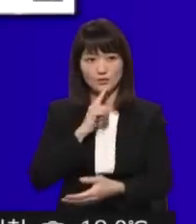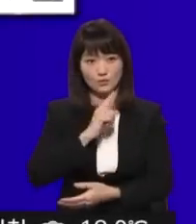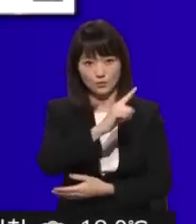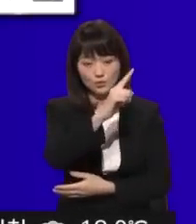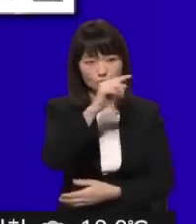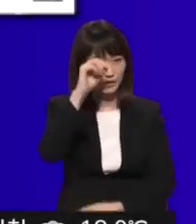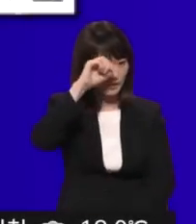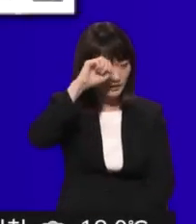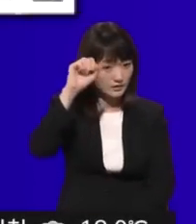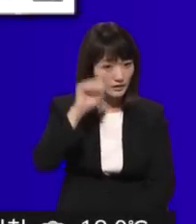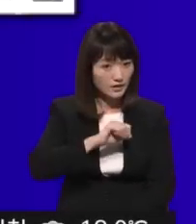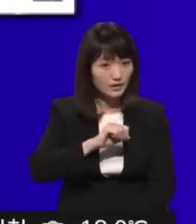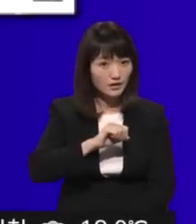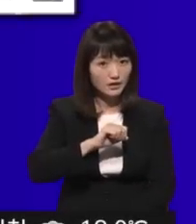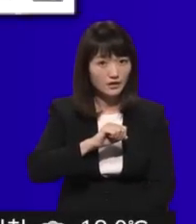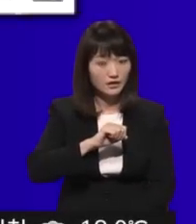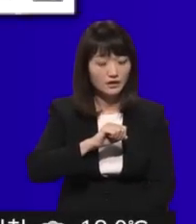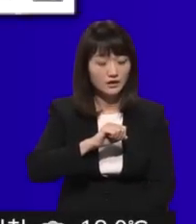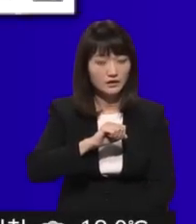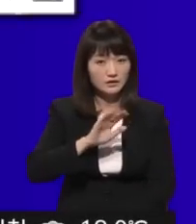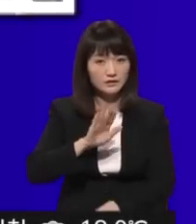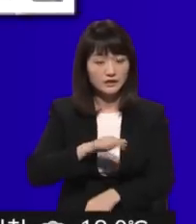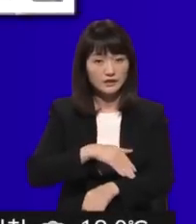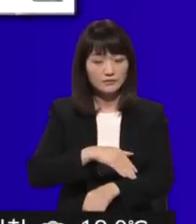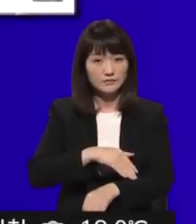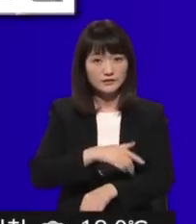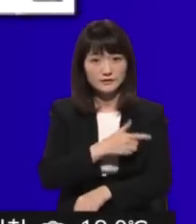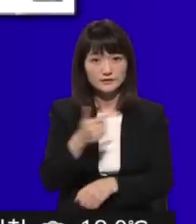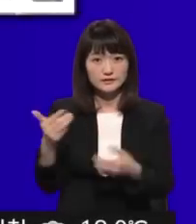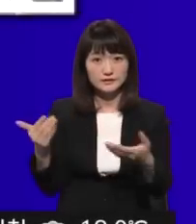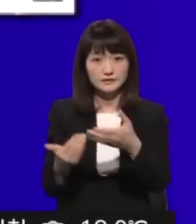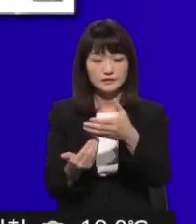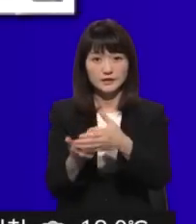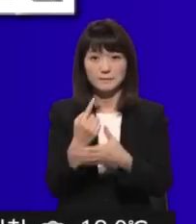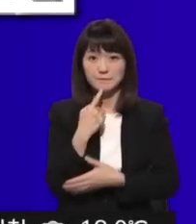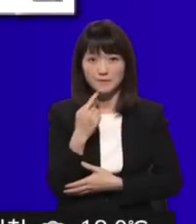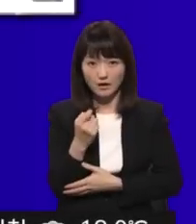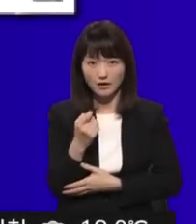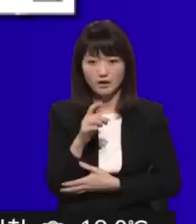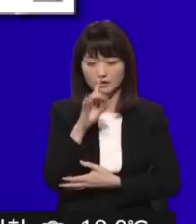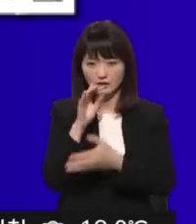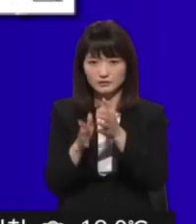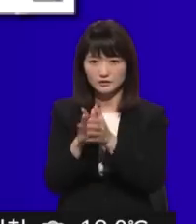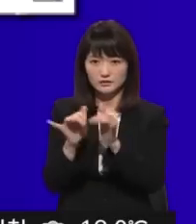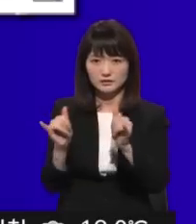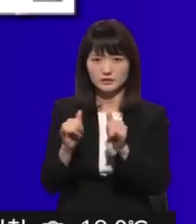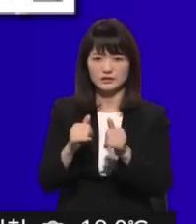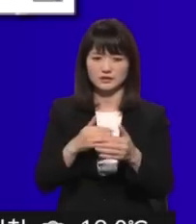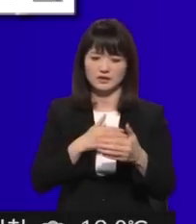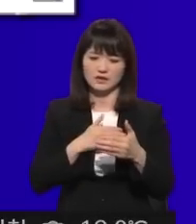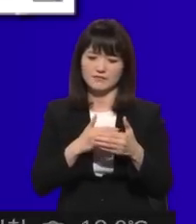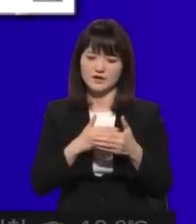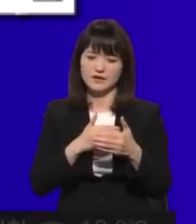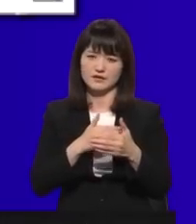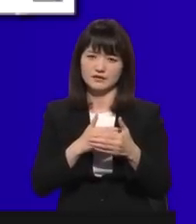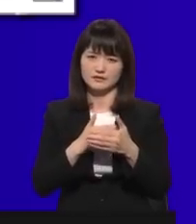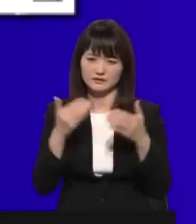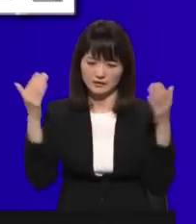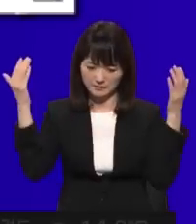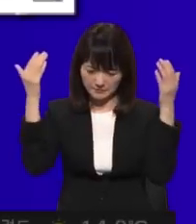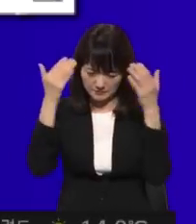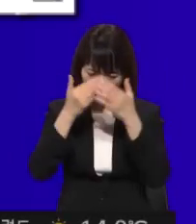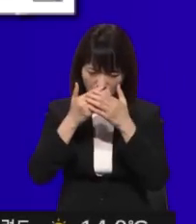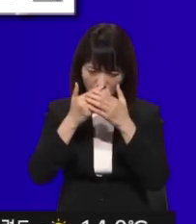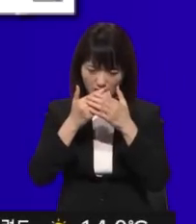알려졌다. 자칫하면 큰 사고가 날 뻔한 것이고 많은 강릉 시민들이 불안해했던 긴 밤인데